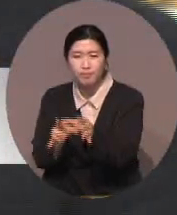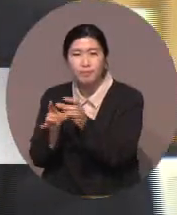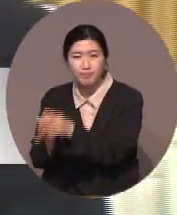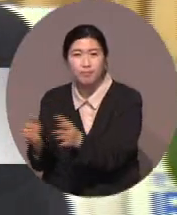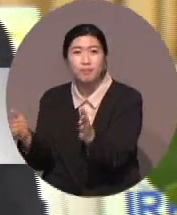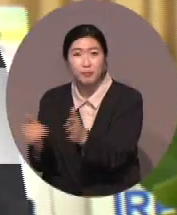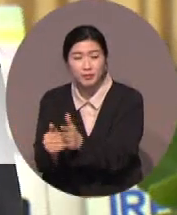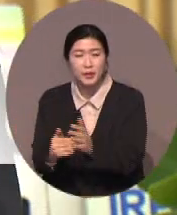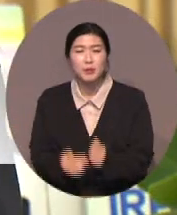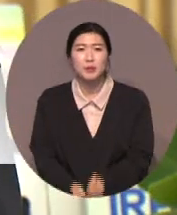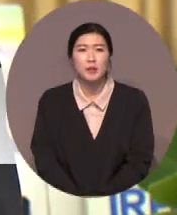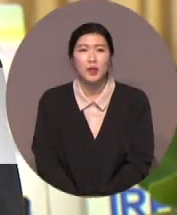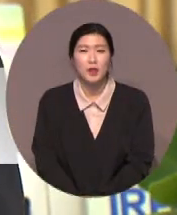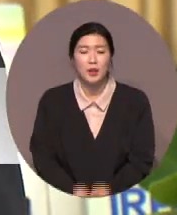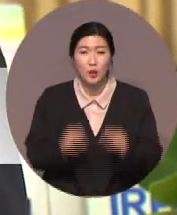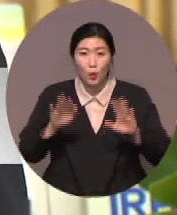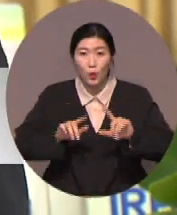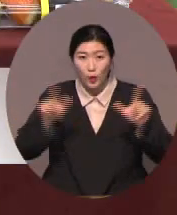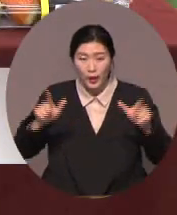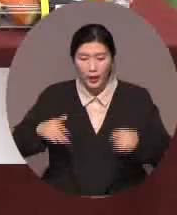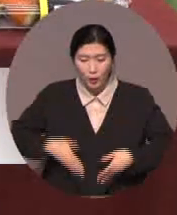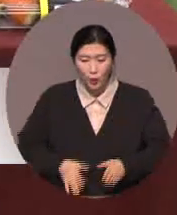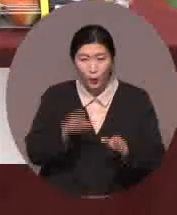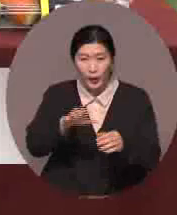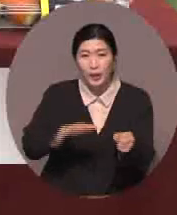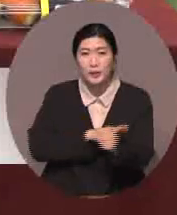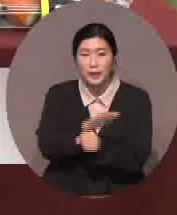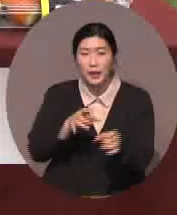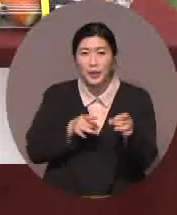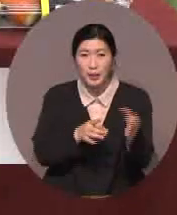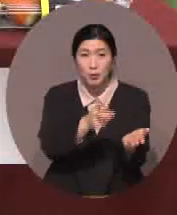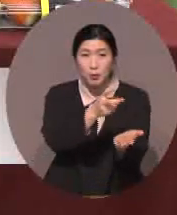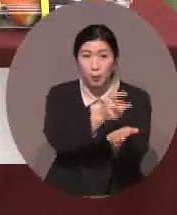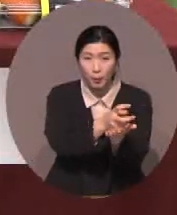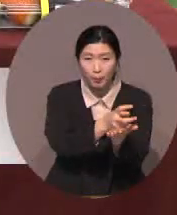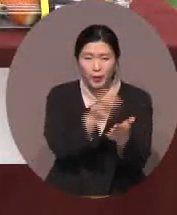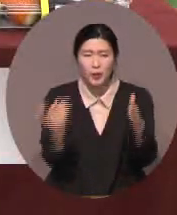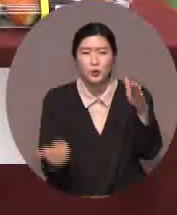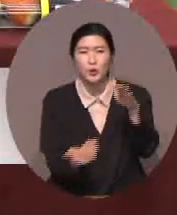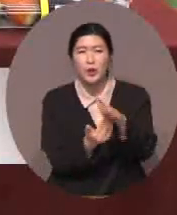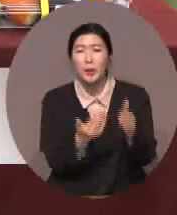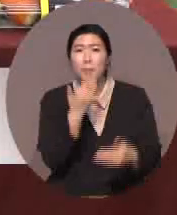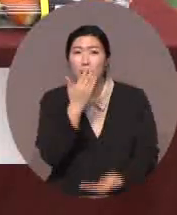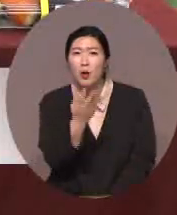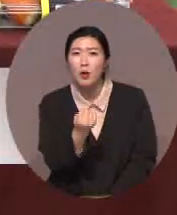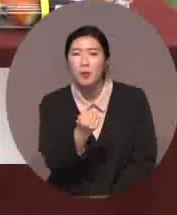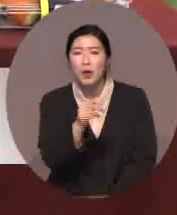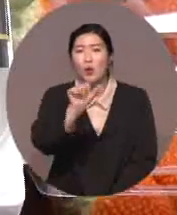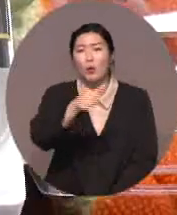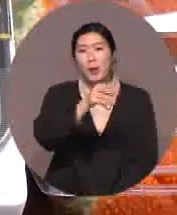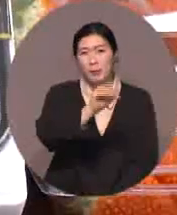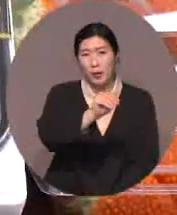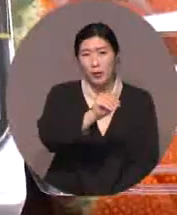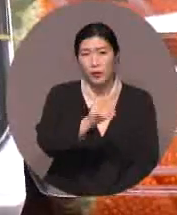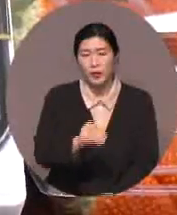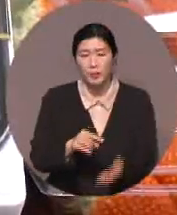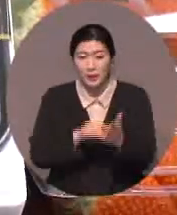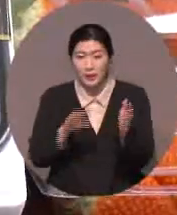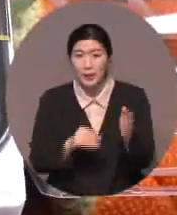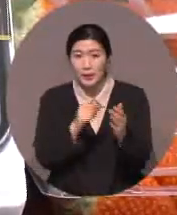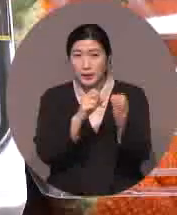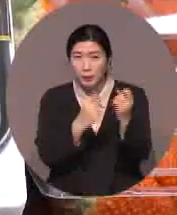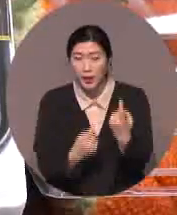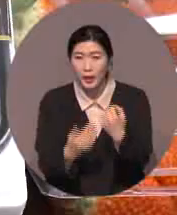밝혔습니다 올해부터 시행 중인 고향 사랑 기부재는 최대 500만원까지 기부하면 새액공제와